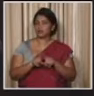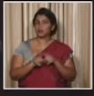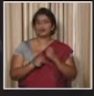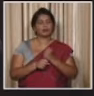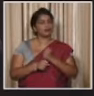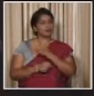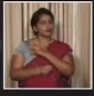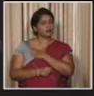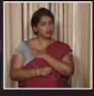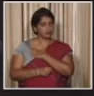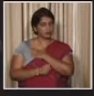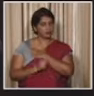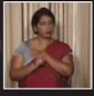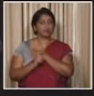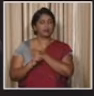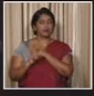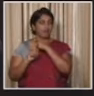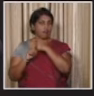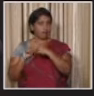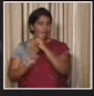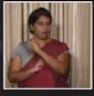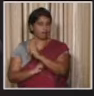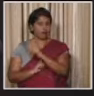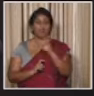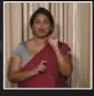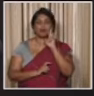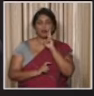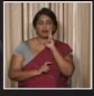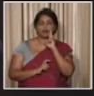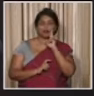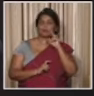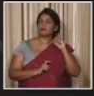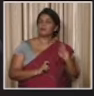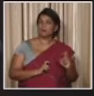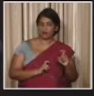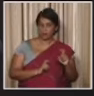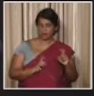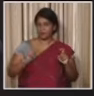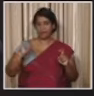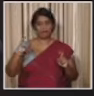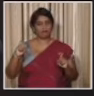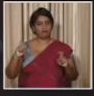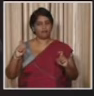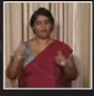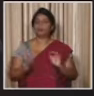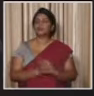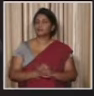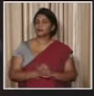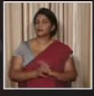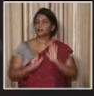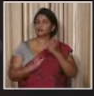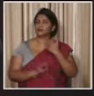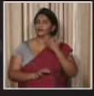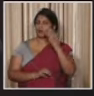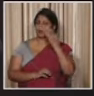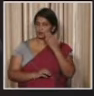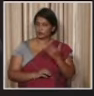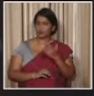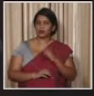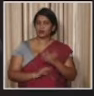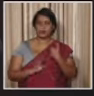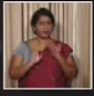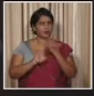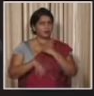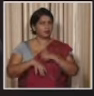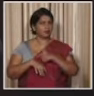ගෝඨාගේ කැල්ල එක භාගයයි රනිල් වික්‍රමසිංහ මහත්තයාගේ කැල්ල තව භාගයයි. එතකොට අපි දැක්කා දැන්